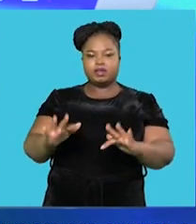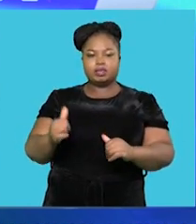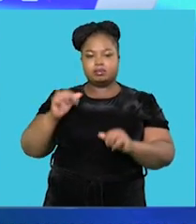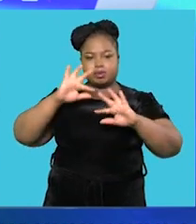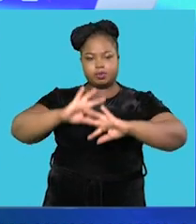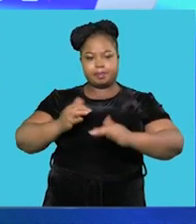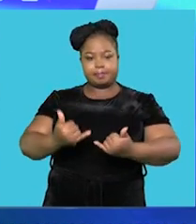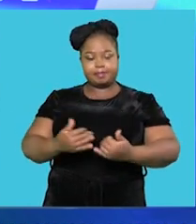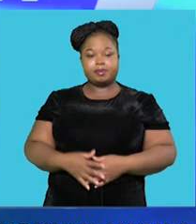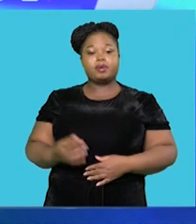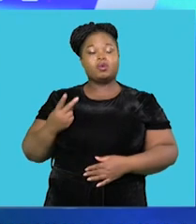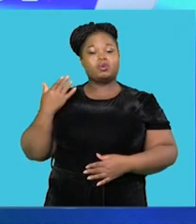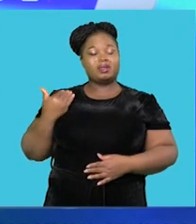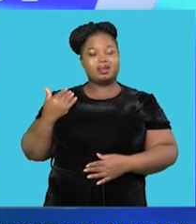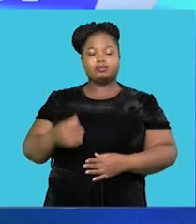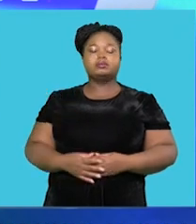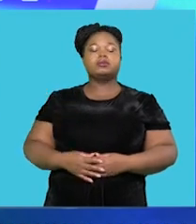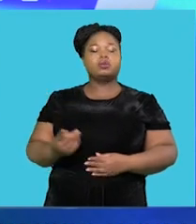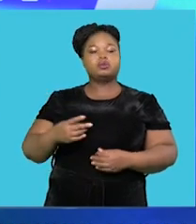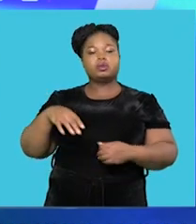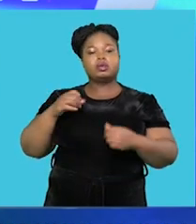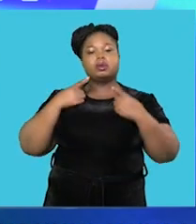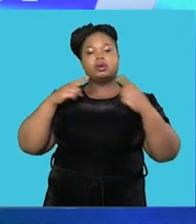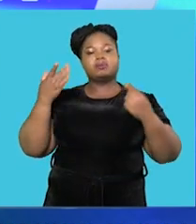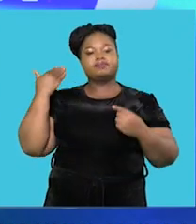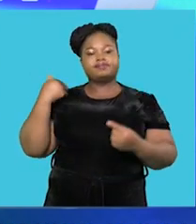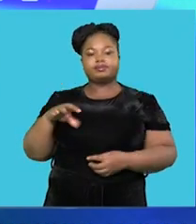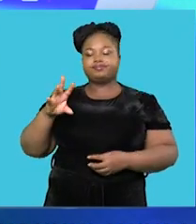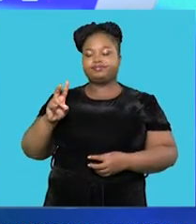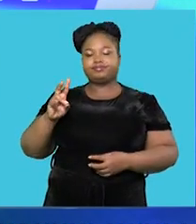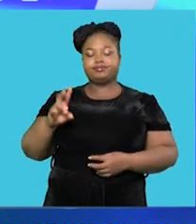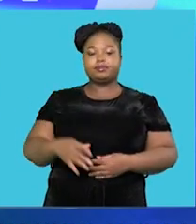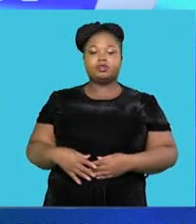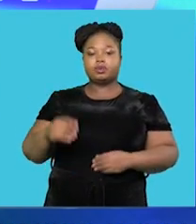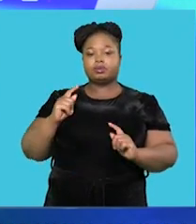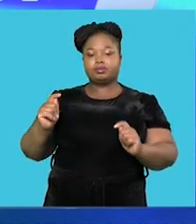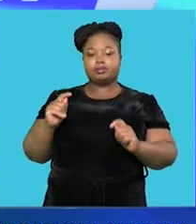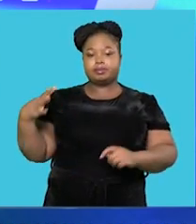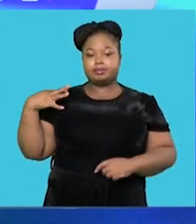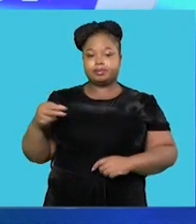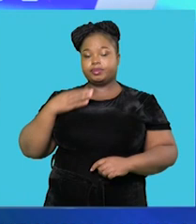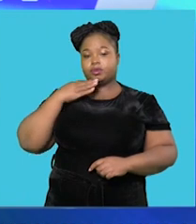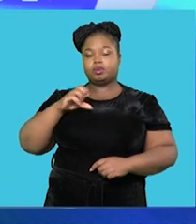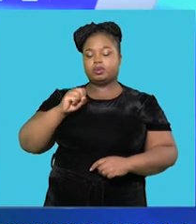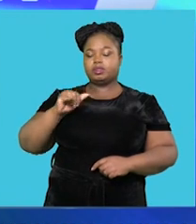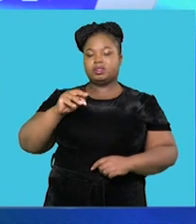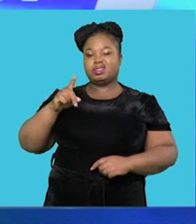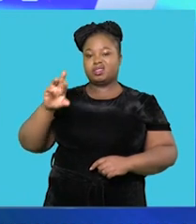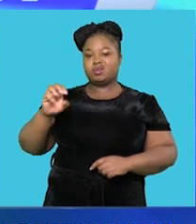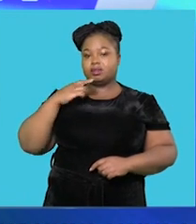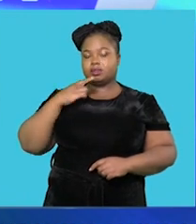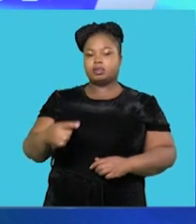lenkqubo namhlanje. Kwisibhengezo sokuyekiswa kwe-e-toll ngolwesithathu, umphathiswa wezothutho usindisiwe chikunga udize ukuba